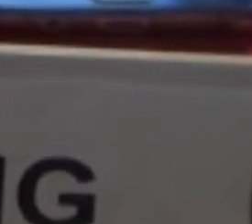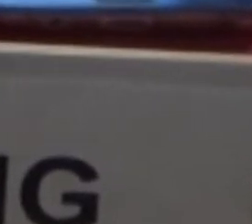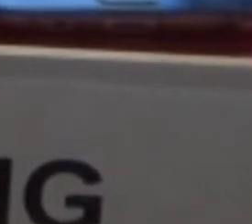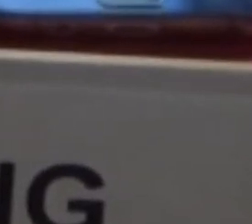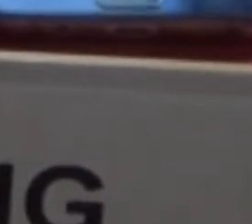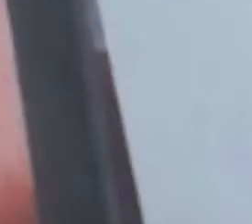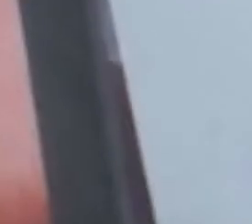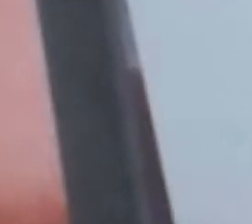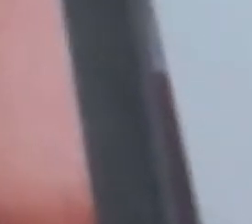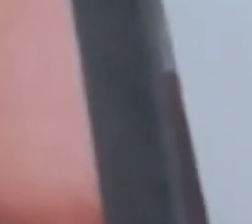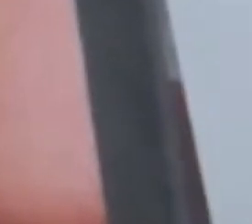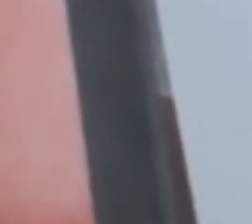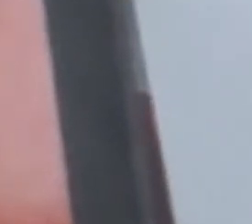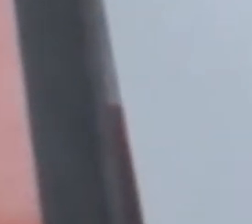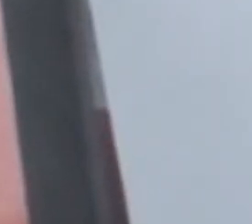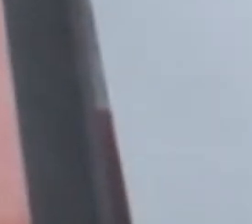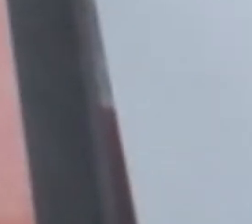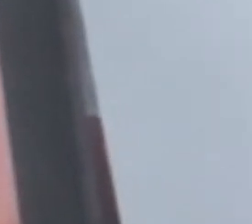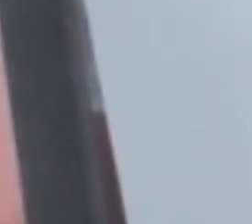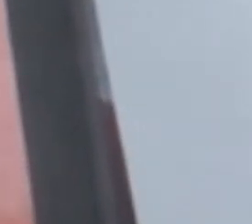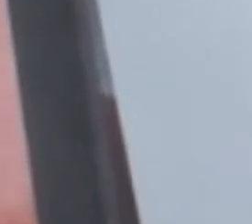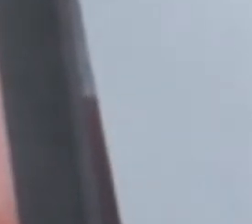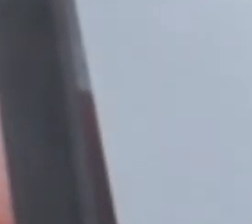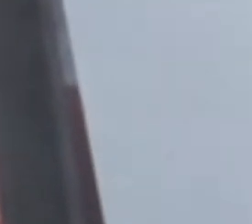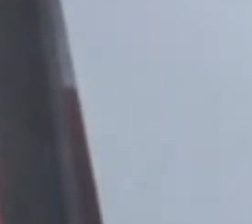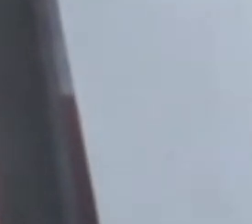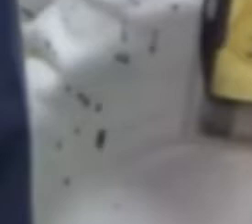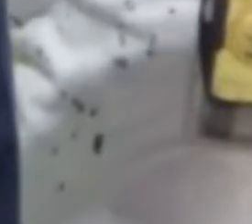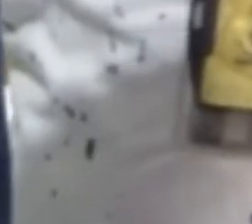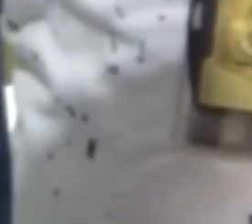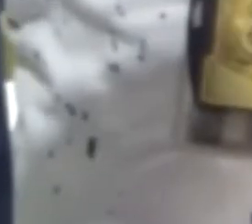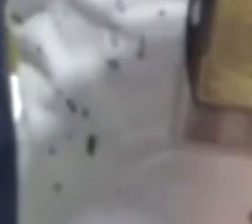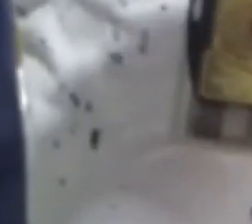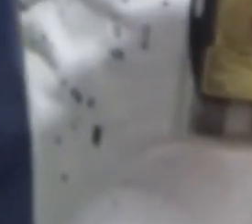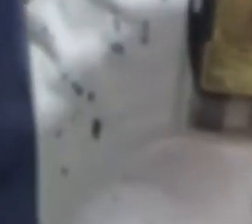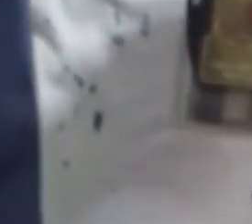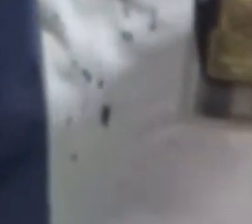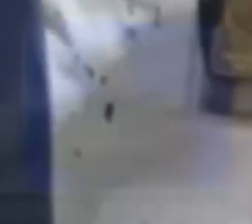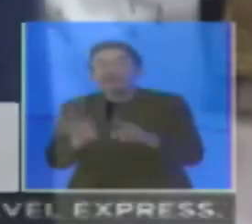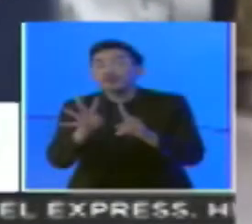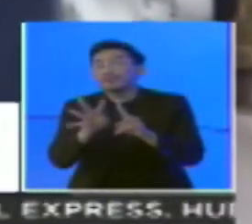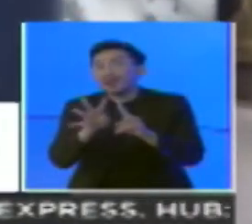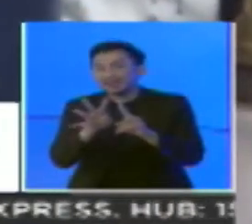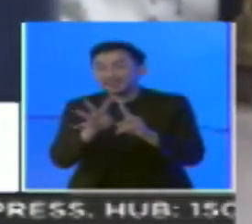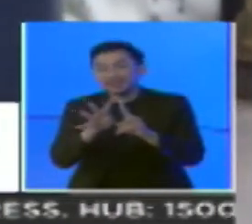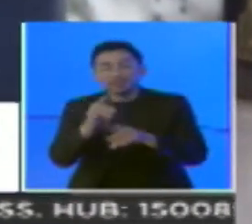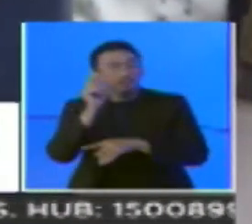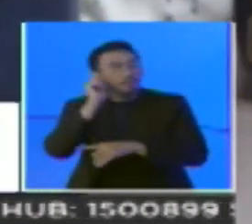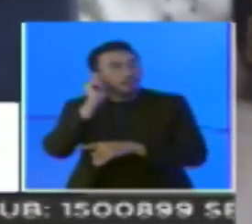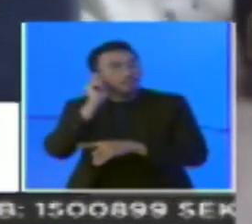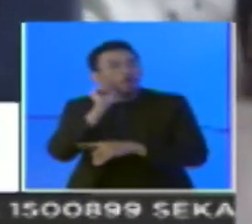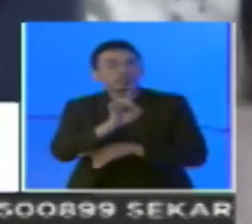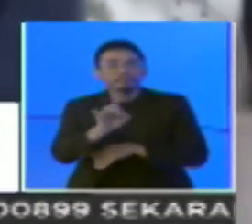bukti berupa 14 video dengan 14 wanita berbeda. Korban akhirnya melapor setelah dipaksa